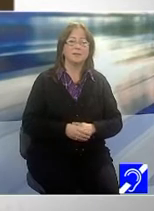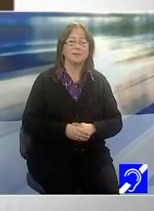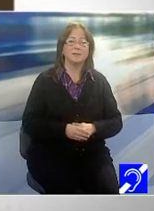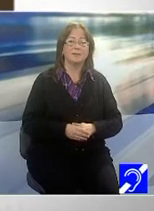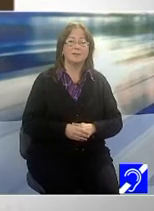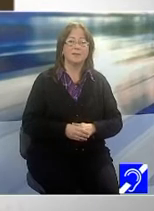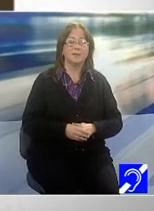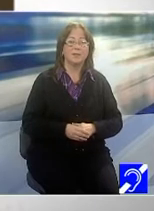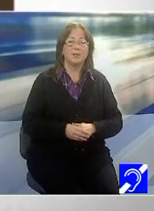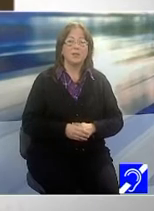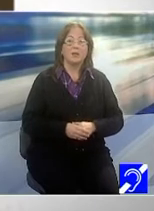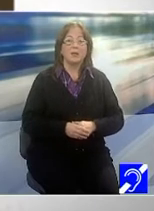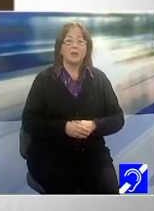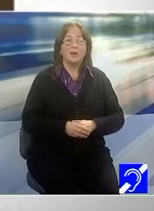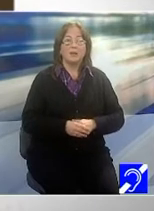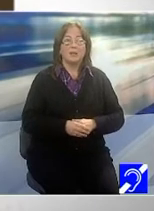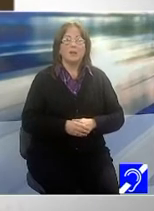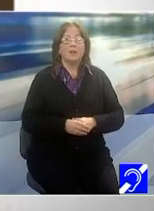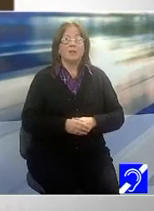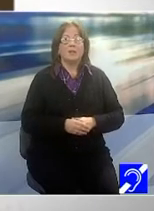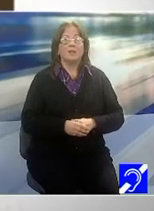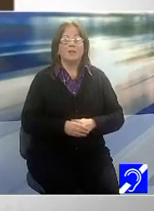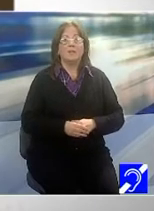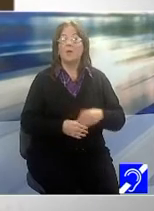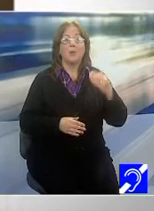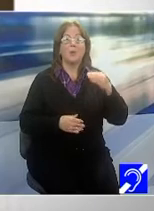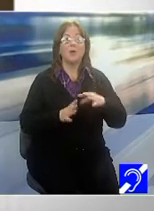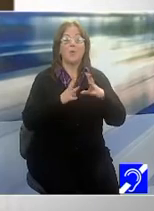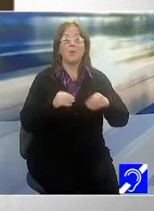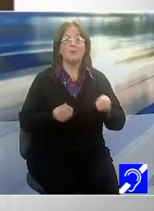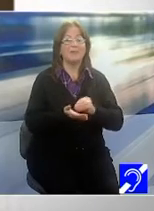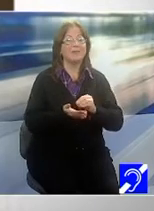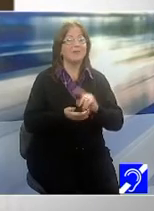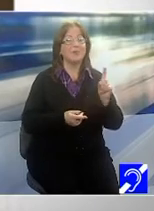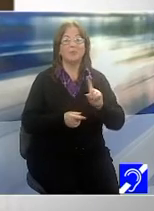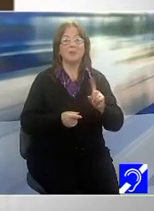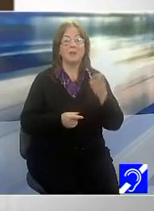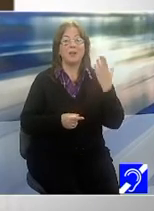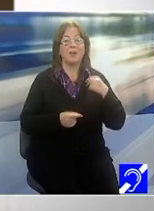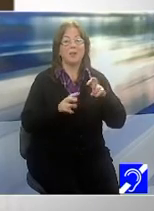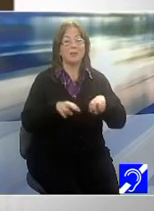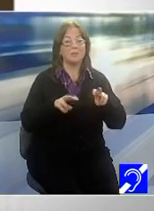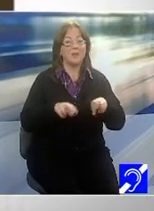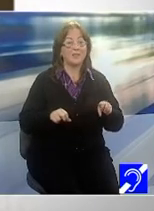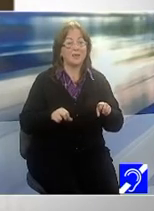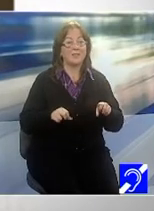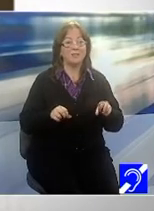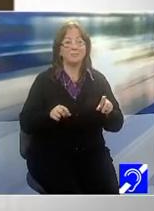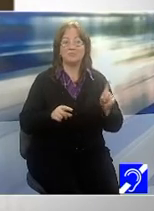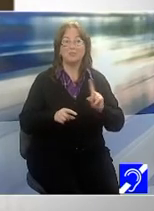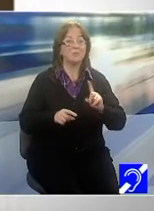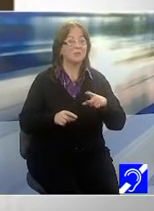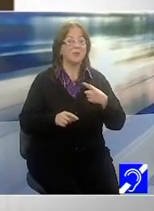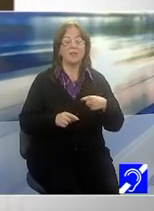exploited, if you will. Un lucru care nu a fost exploatat sau explorat. I don't think the natural Nu cred că este vorba